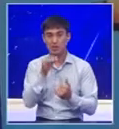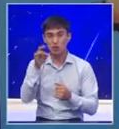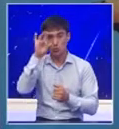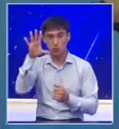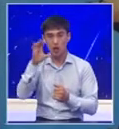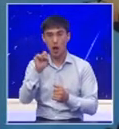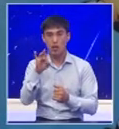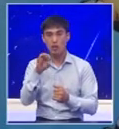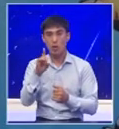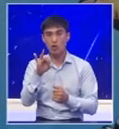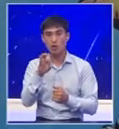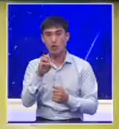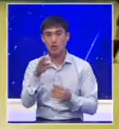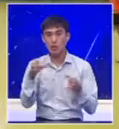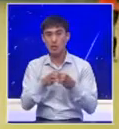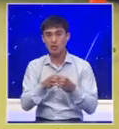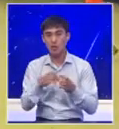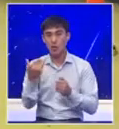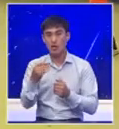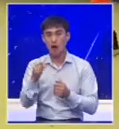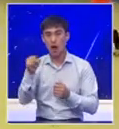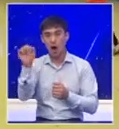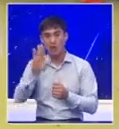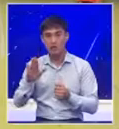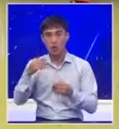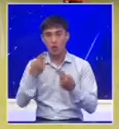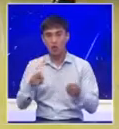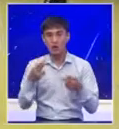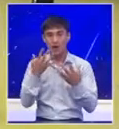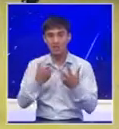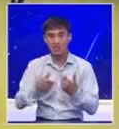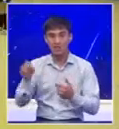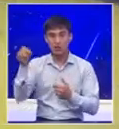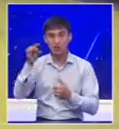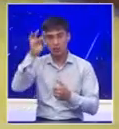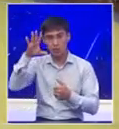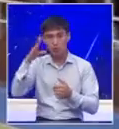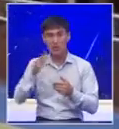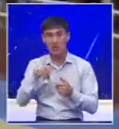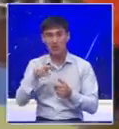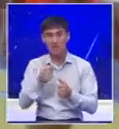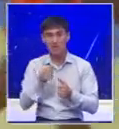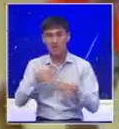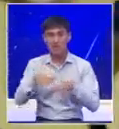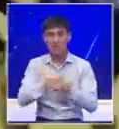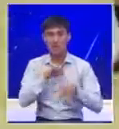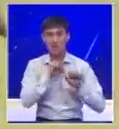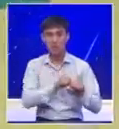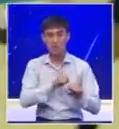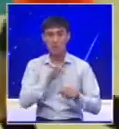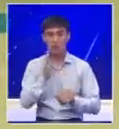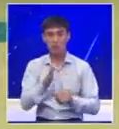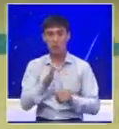чемпионы Алатау Арулары командасы. Олар Азия клубтар арасында чемпиондар лигасында еліміздің намысын қорғайтын болады.